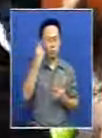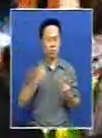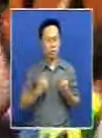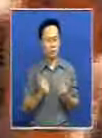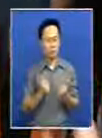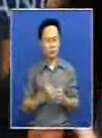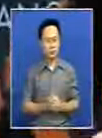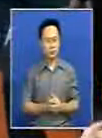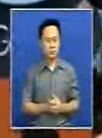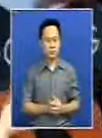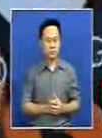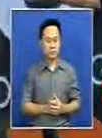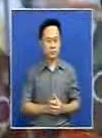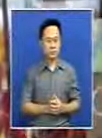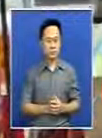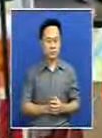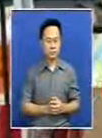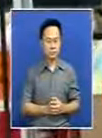าก